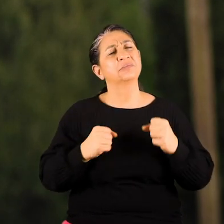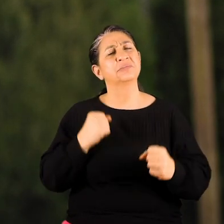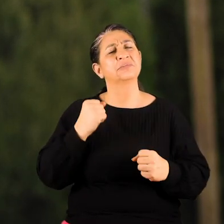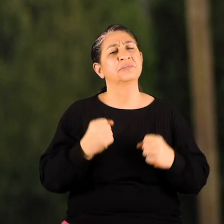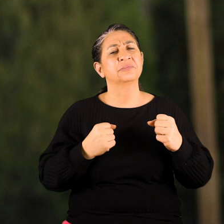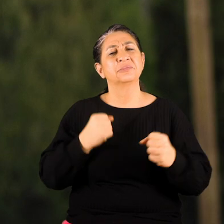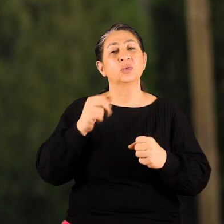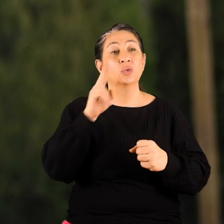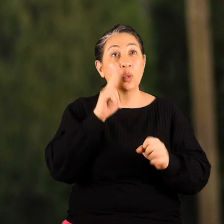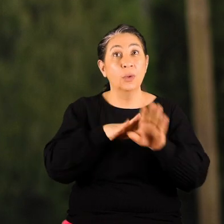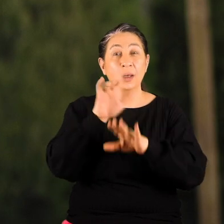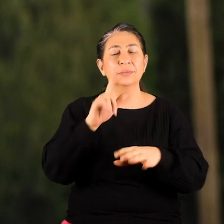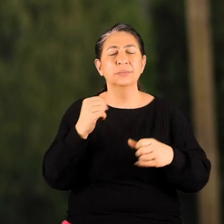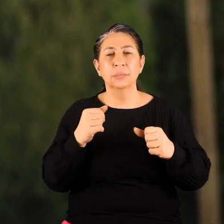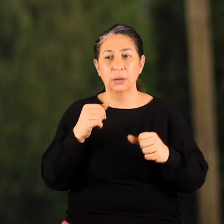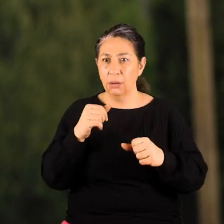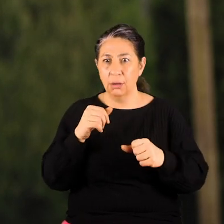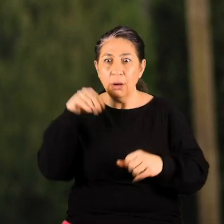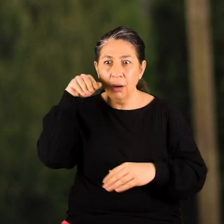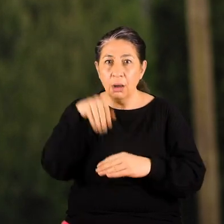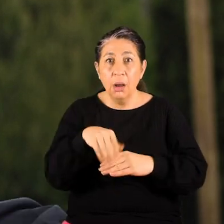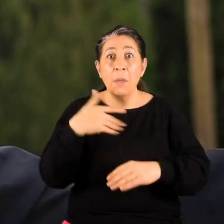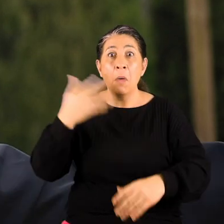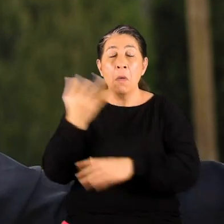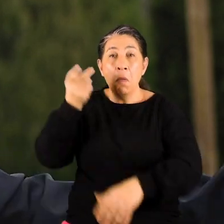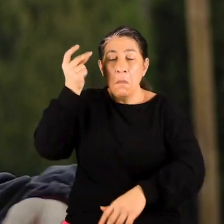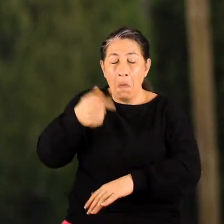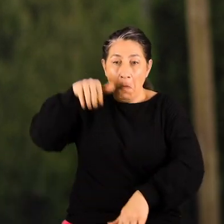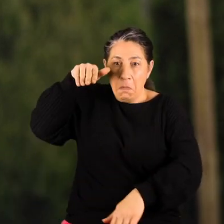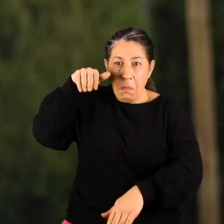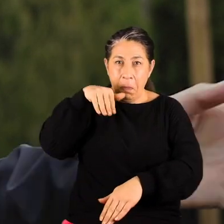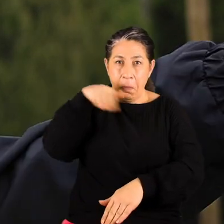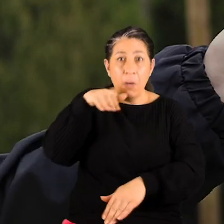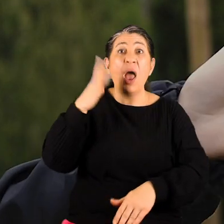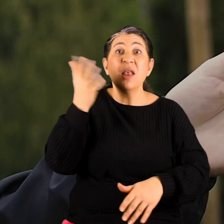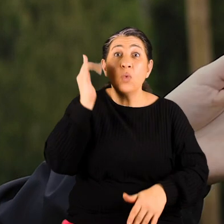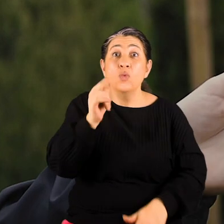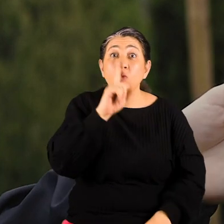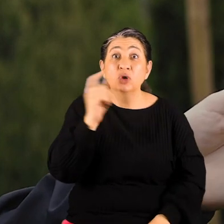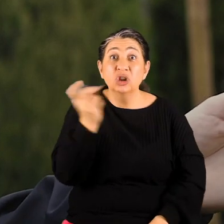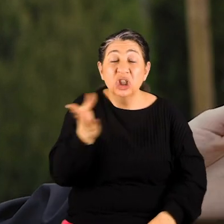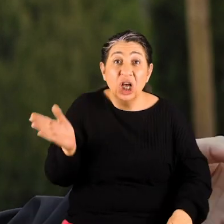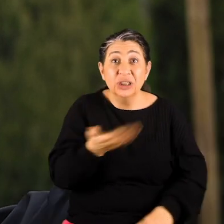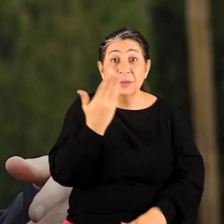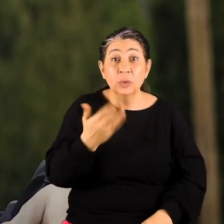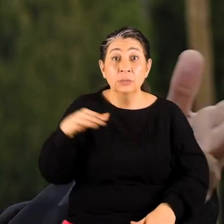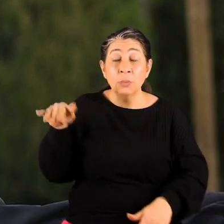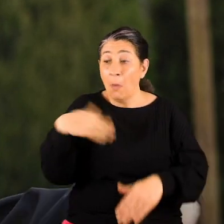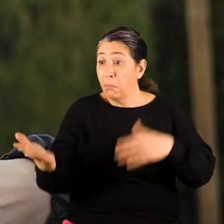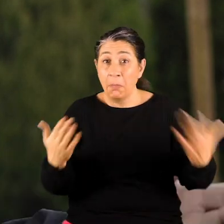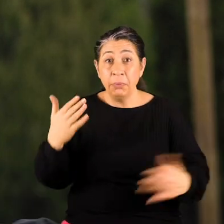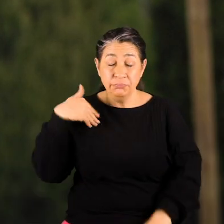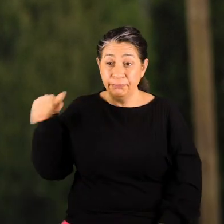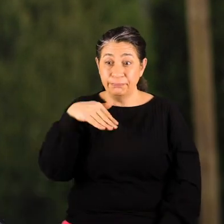Enerji sonra lazım diye. Bir baktım yokuş aşağı gidiyoruz. Bir bastım ben böyle herkes. Orada en az 100 kişi geçtim ben böyle.